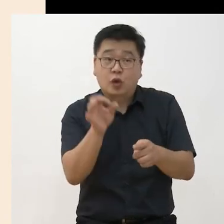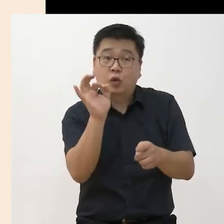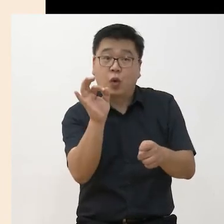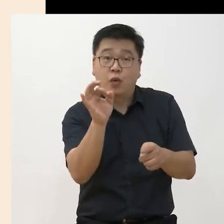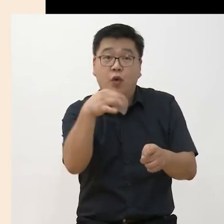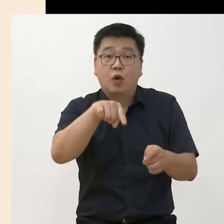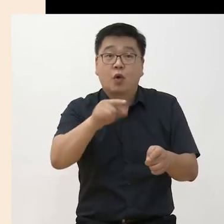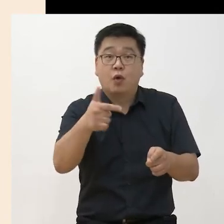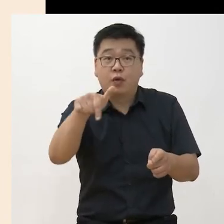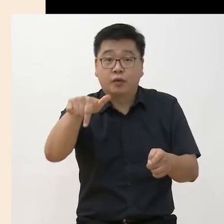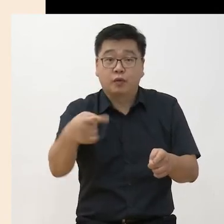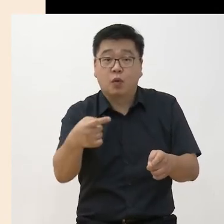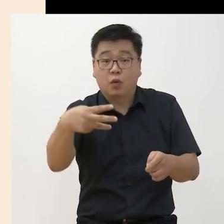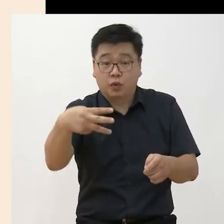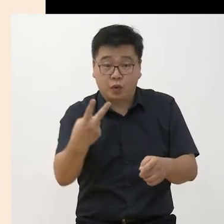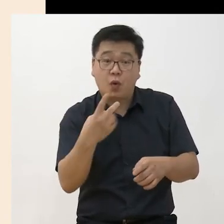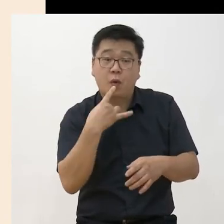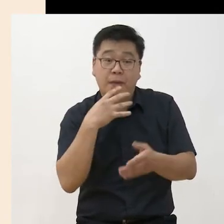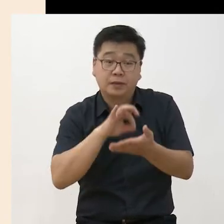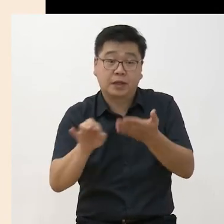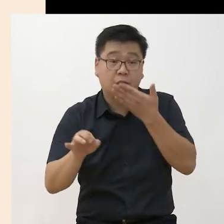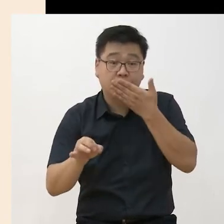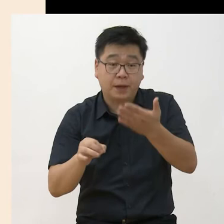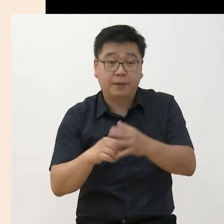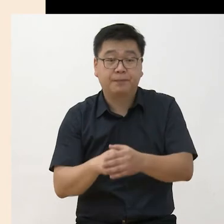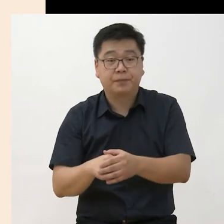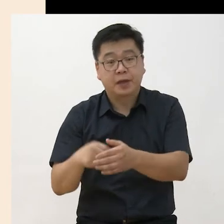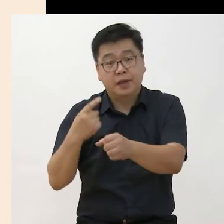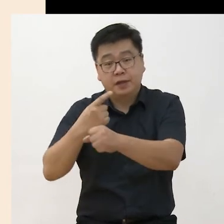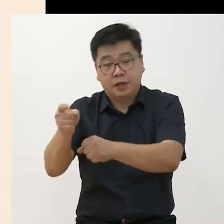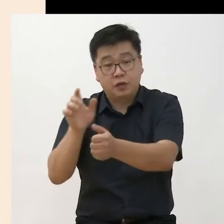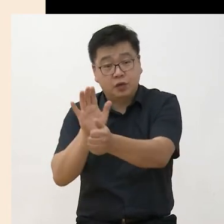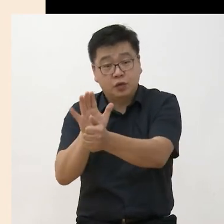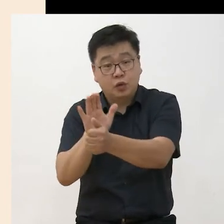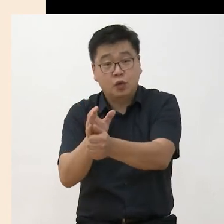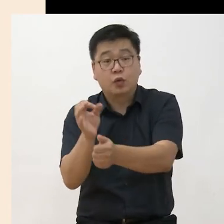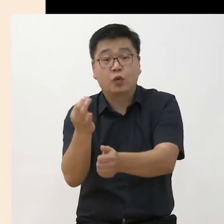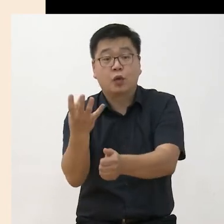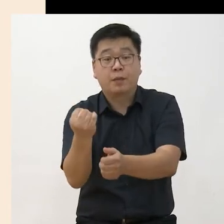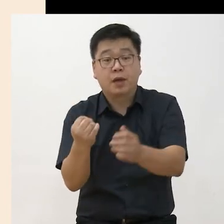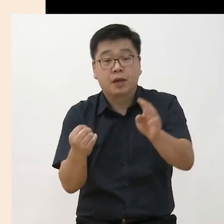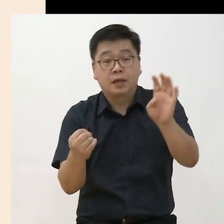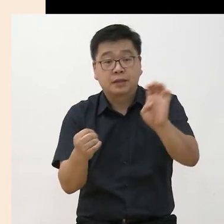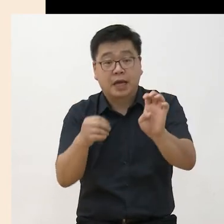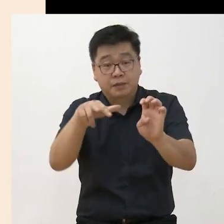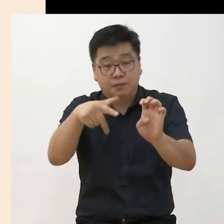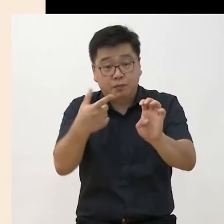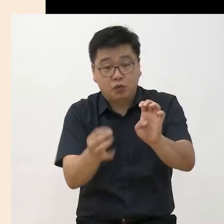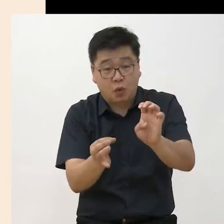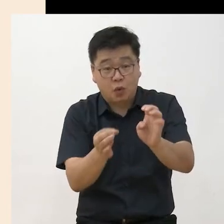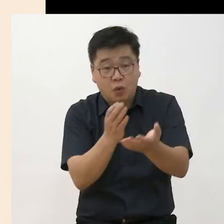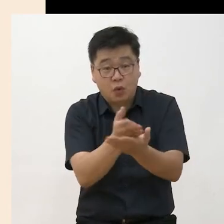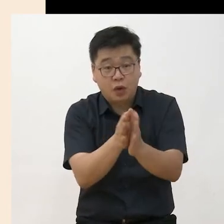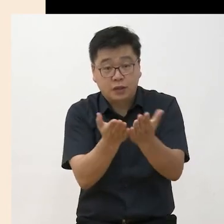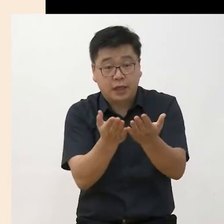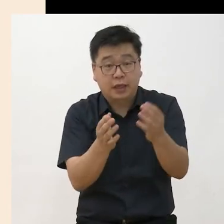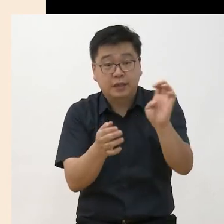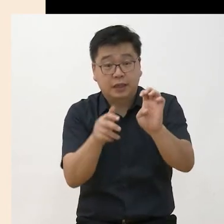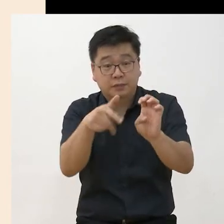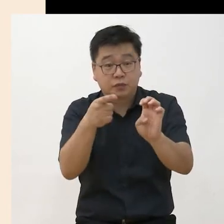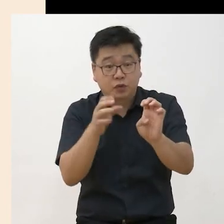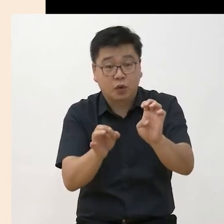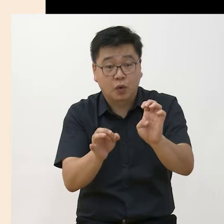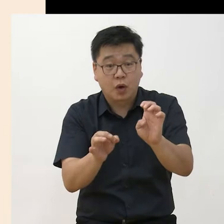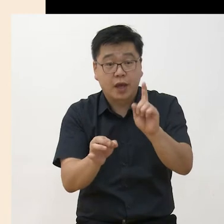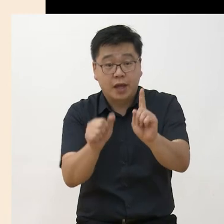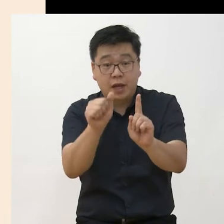올해 계획된 지원 규모는 내년도에 계획된 지원 규모는 40종이고요. 호당 지원 금액을 400만